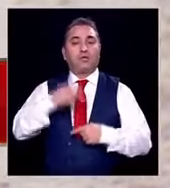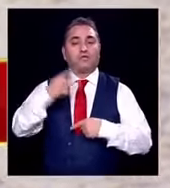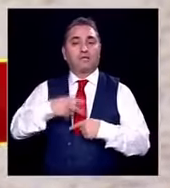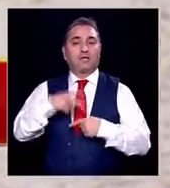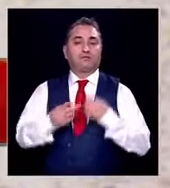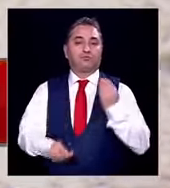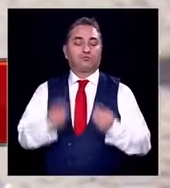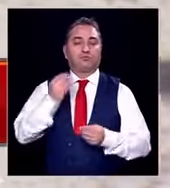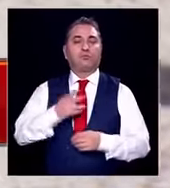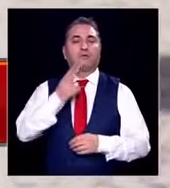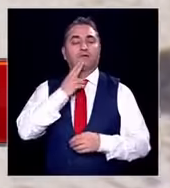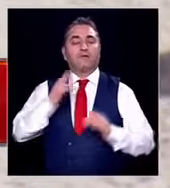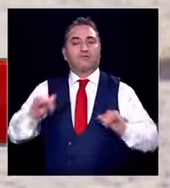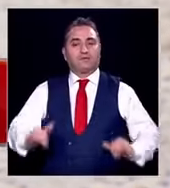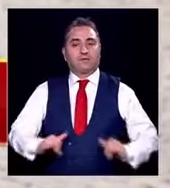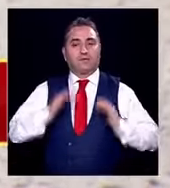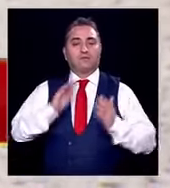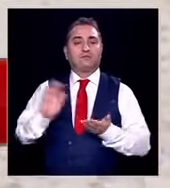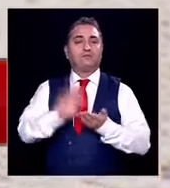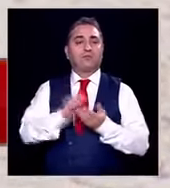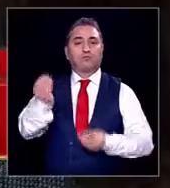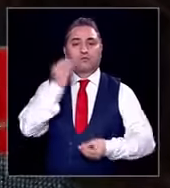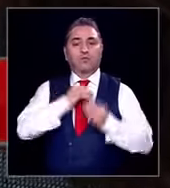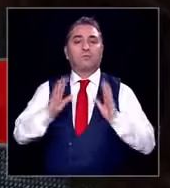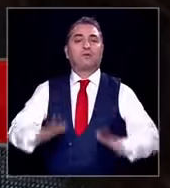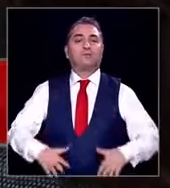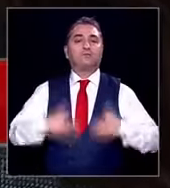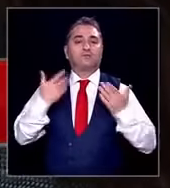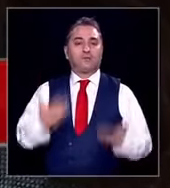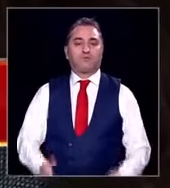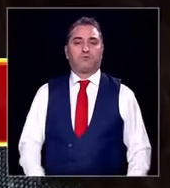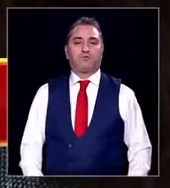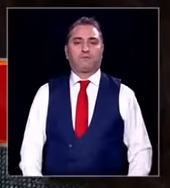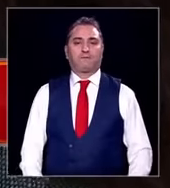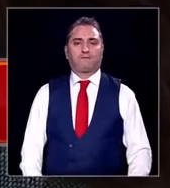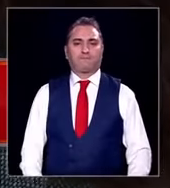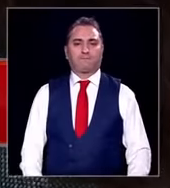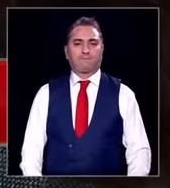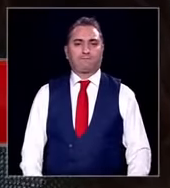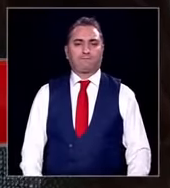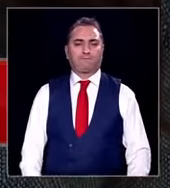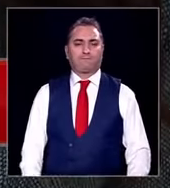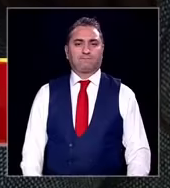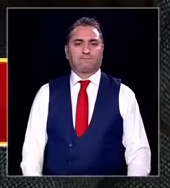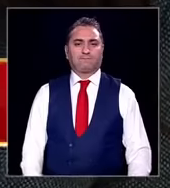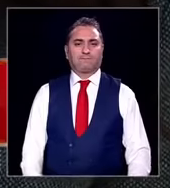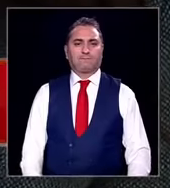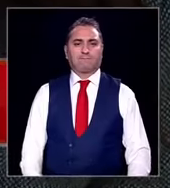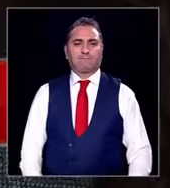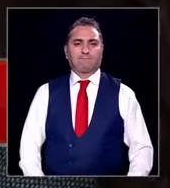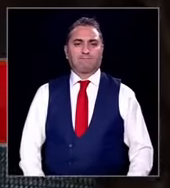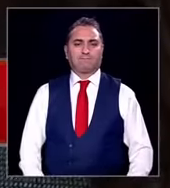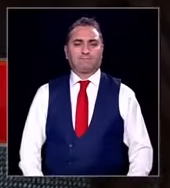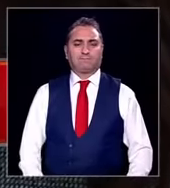aslında bu durumdan çok rahatsız. O da artık sabun yemek istemiyor. Kan testi isteriz. Yani kandaki bir element mi eksik diye. Terapi tarafında